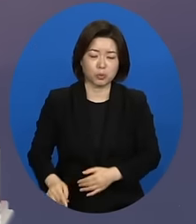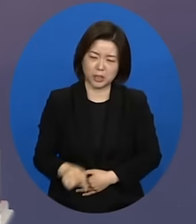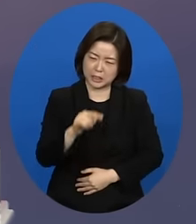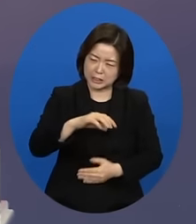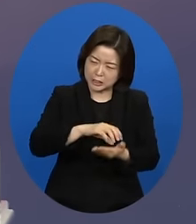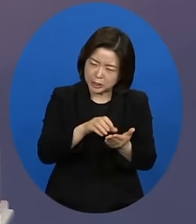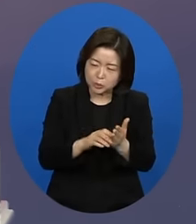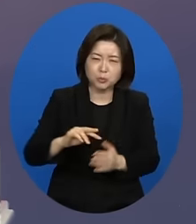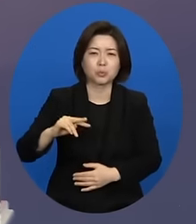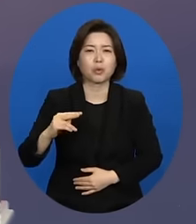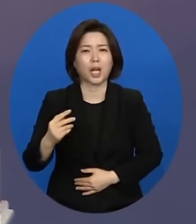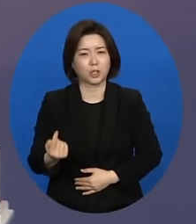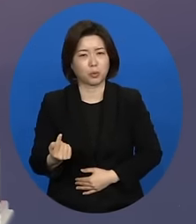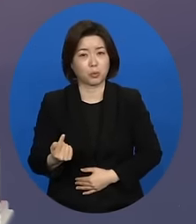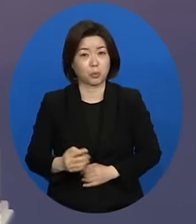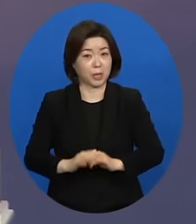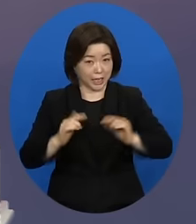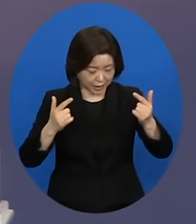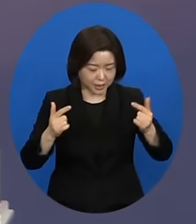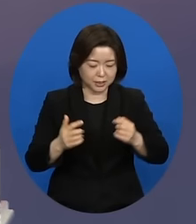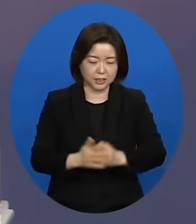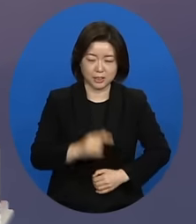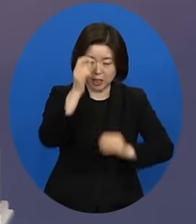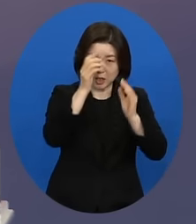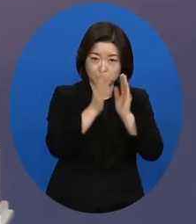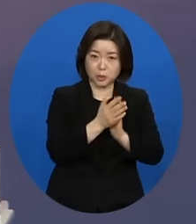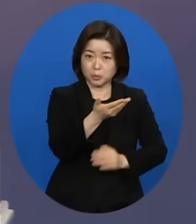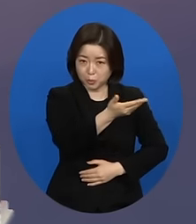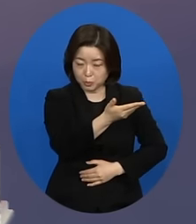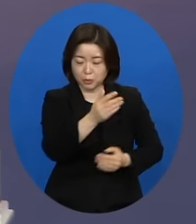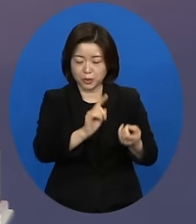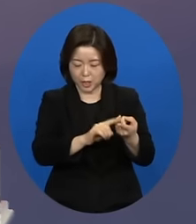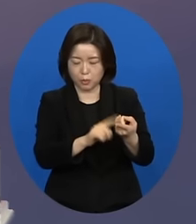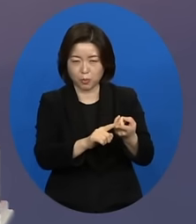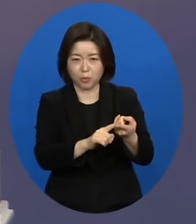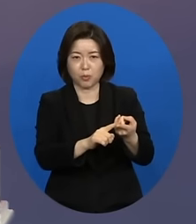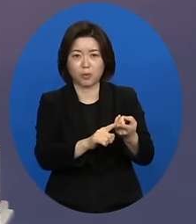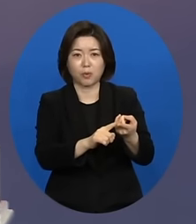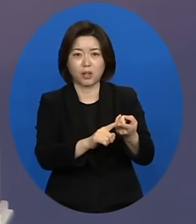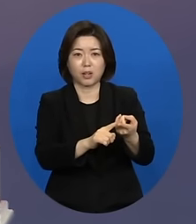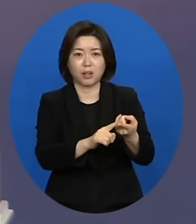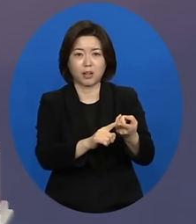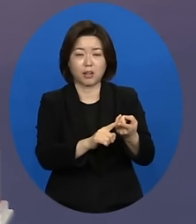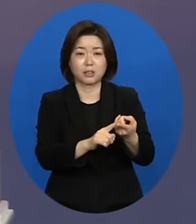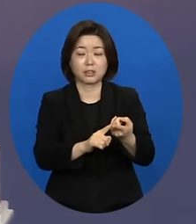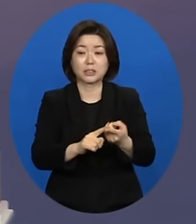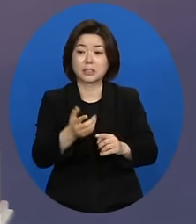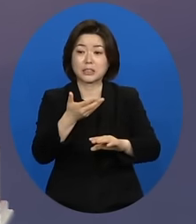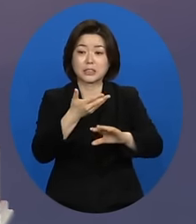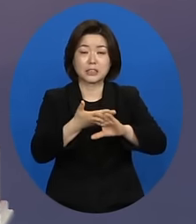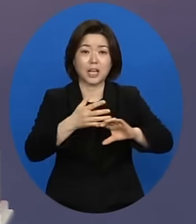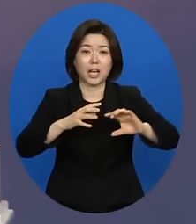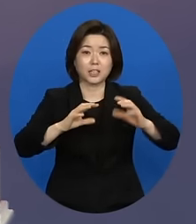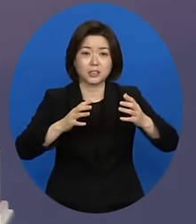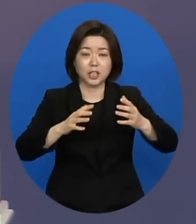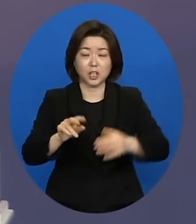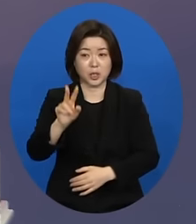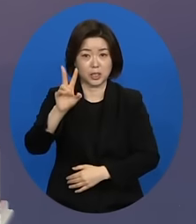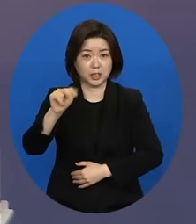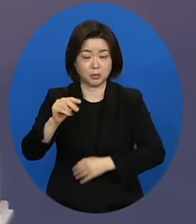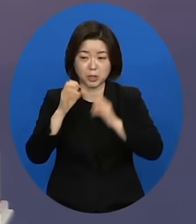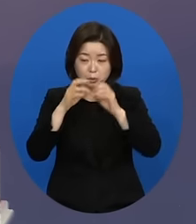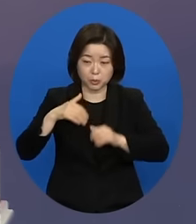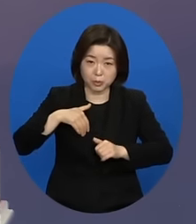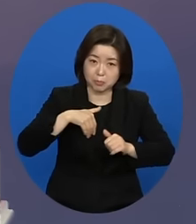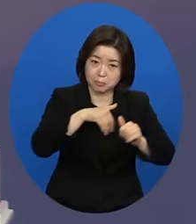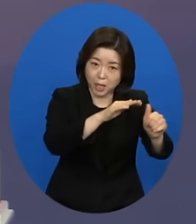정도라도, 아니 아까 기도한 분의 기도대로라면 해외에 2만 명의 선교사를